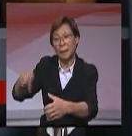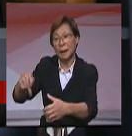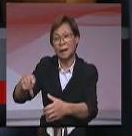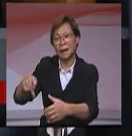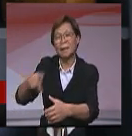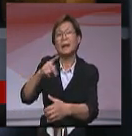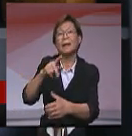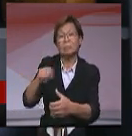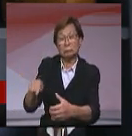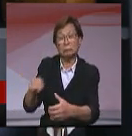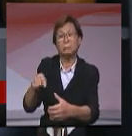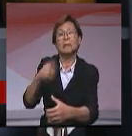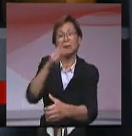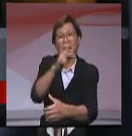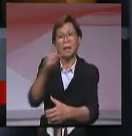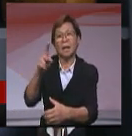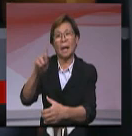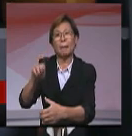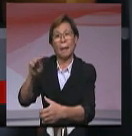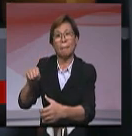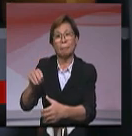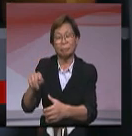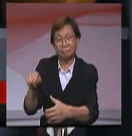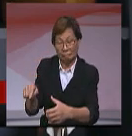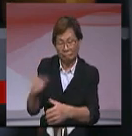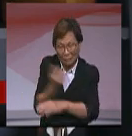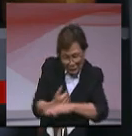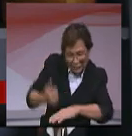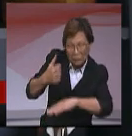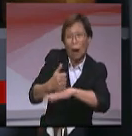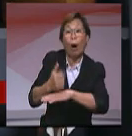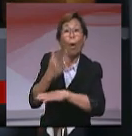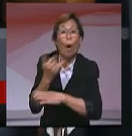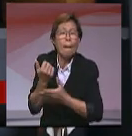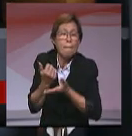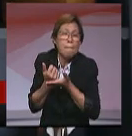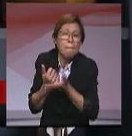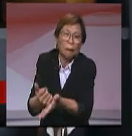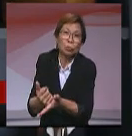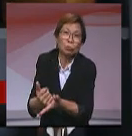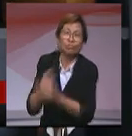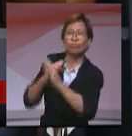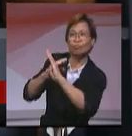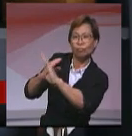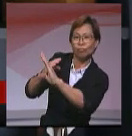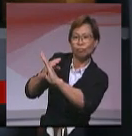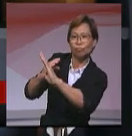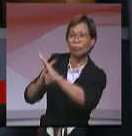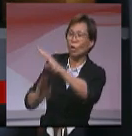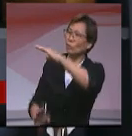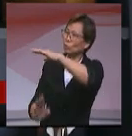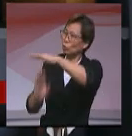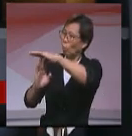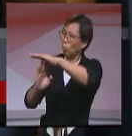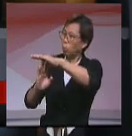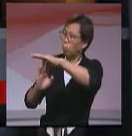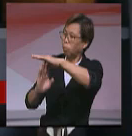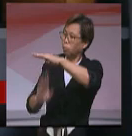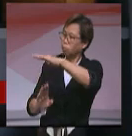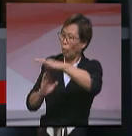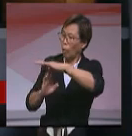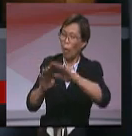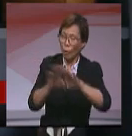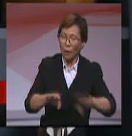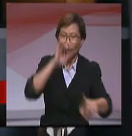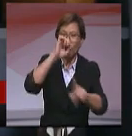Malaysia KKMM yang ditubuhkan bagi membantu membendung penyebaran berita palsu yang